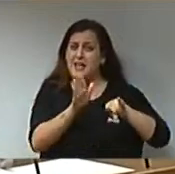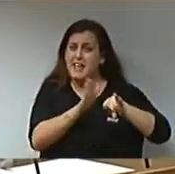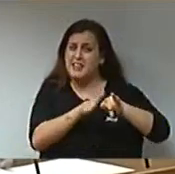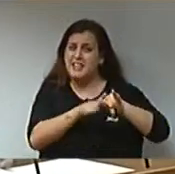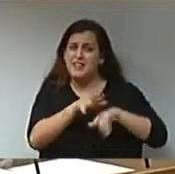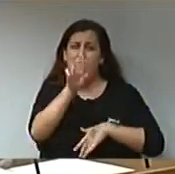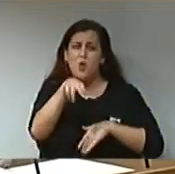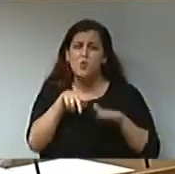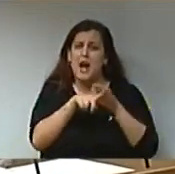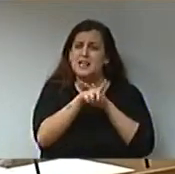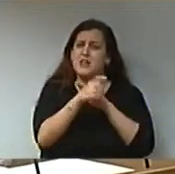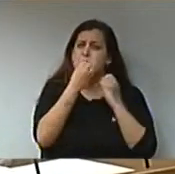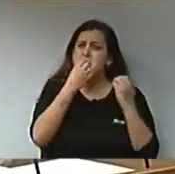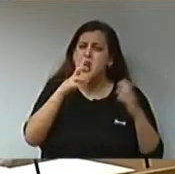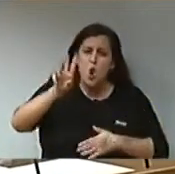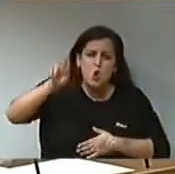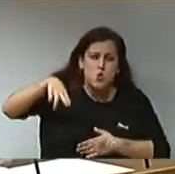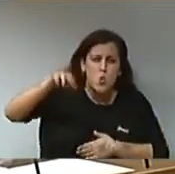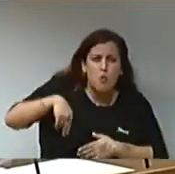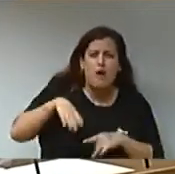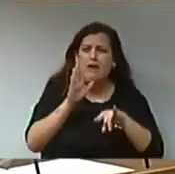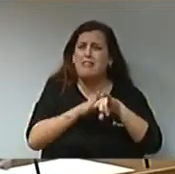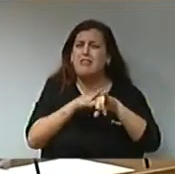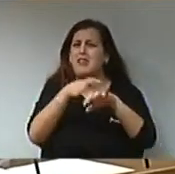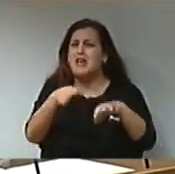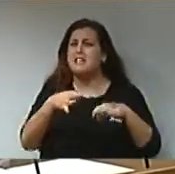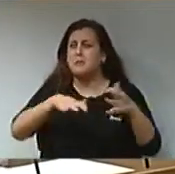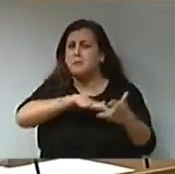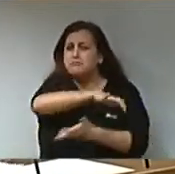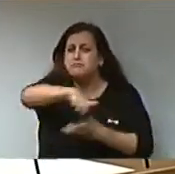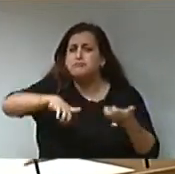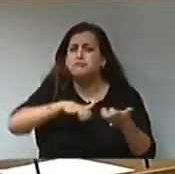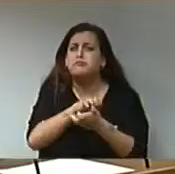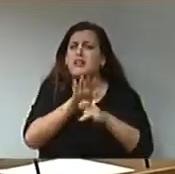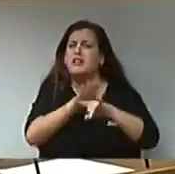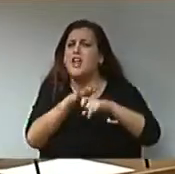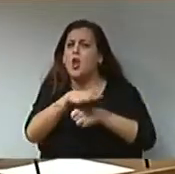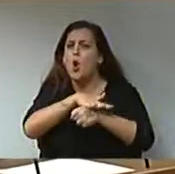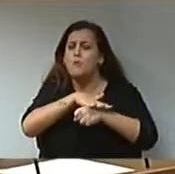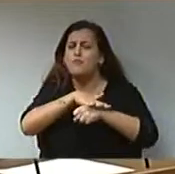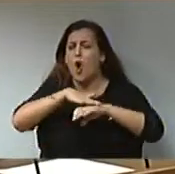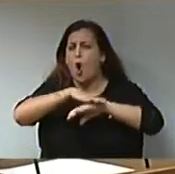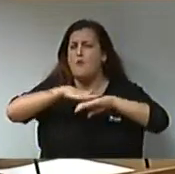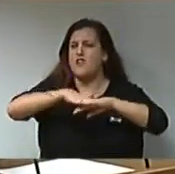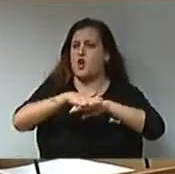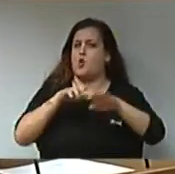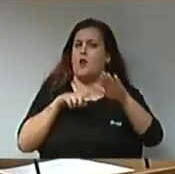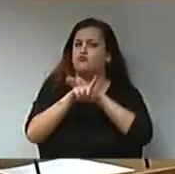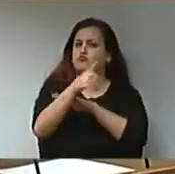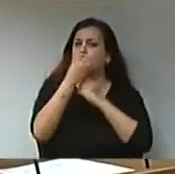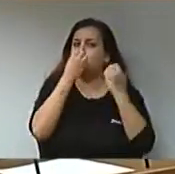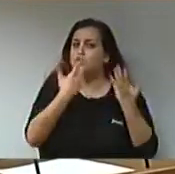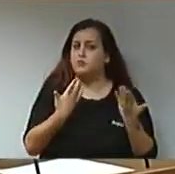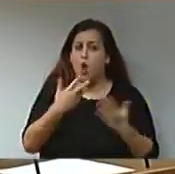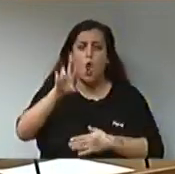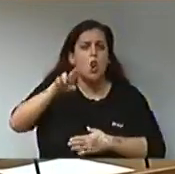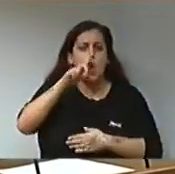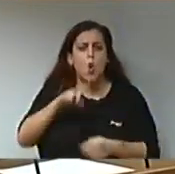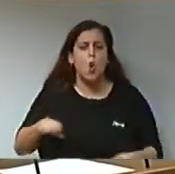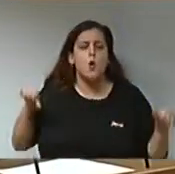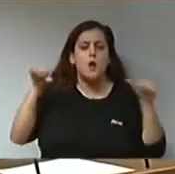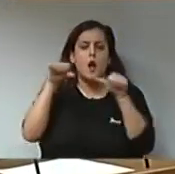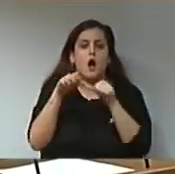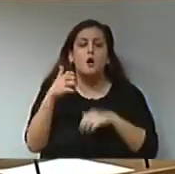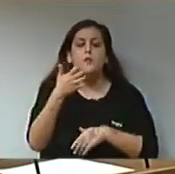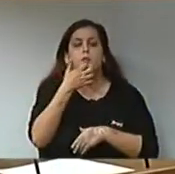ha gestionat bé, l'esquerra és la catàstrofe, l'esquerra no se coneix un govern d'esquerres que gestiona bé. Vale. Per